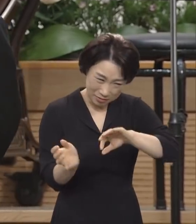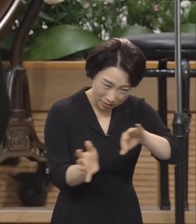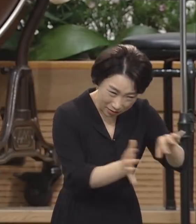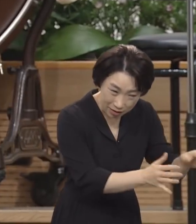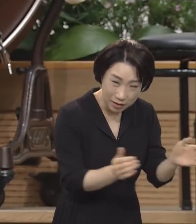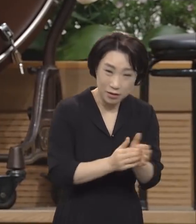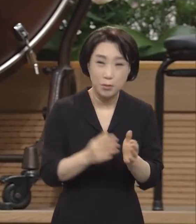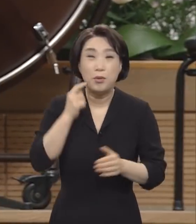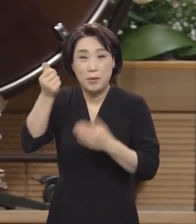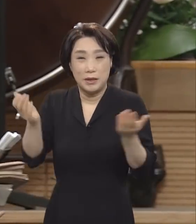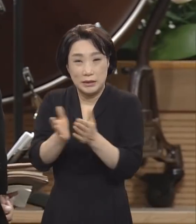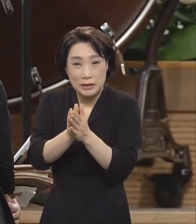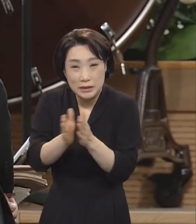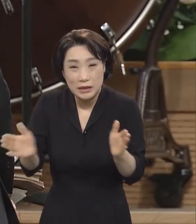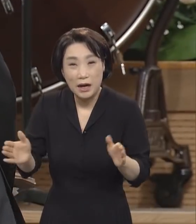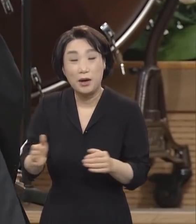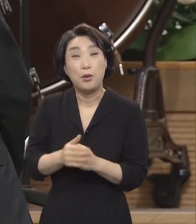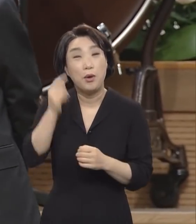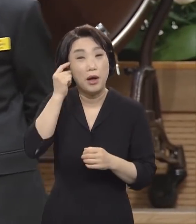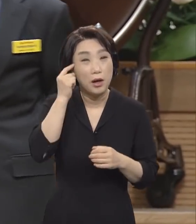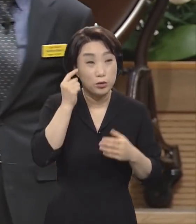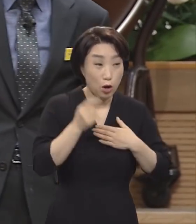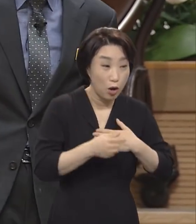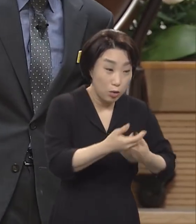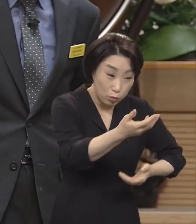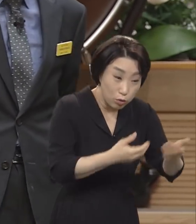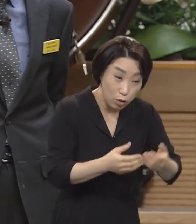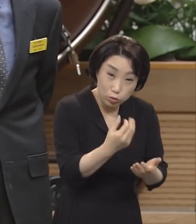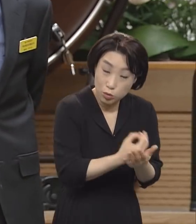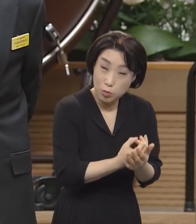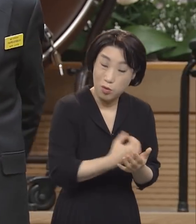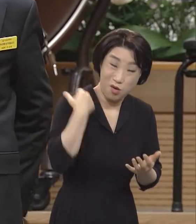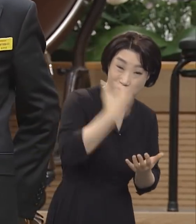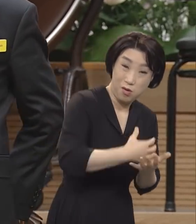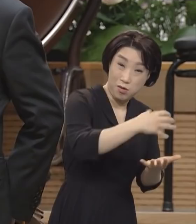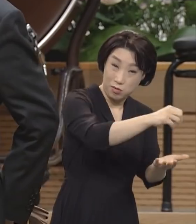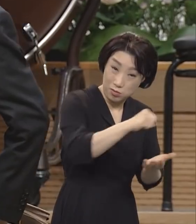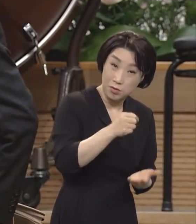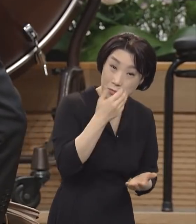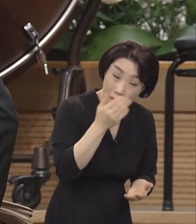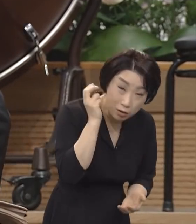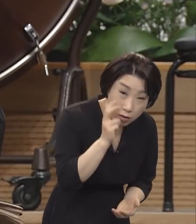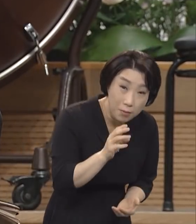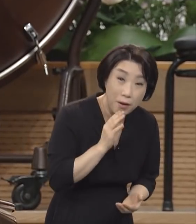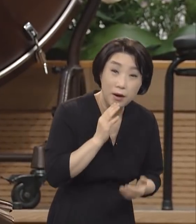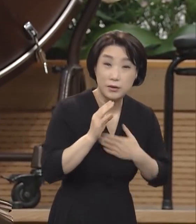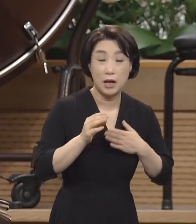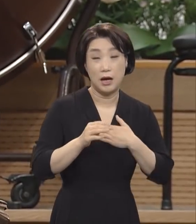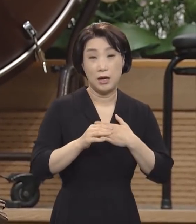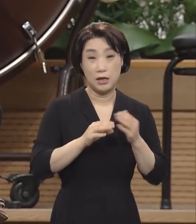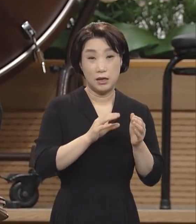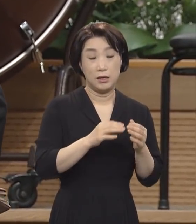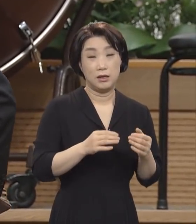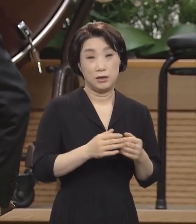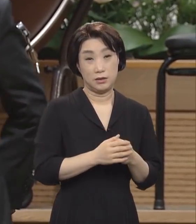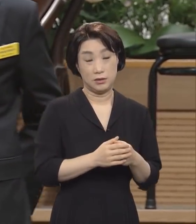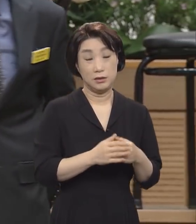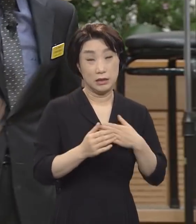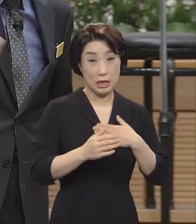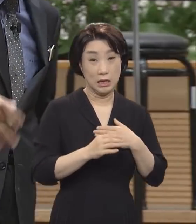시작했어요. 그냥 장사하면 돈 많이 벌잖아요. 우리 시대에 무역하는 사람이 그게 많지 않아요.